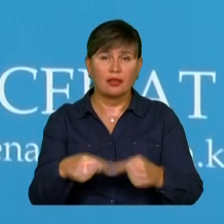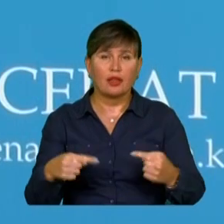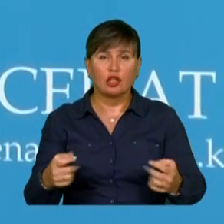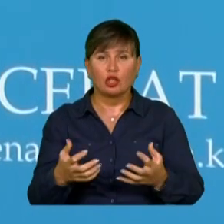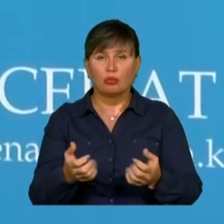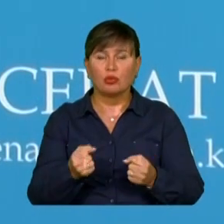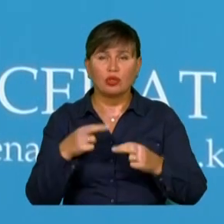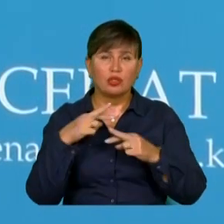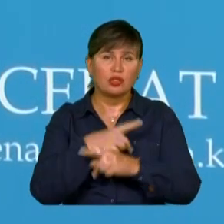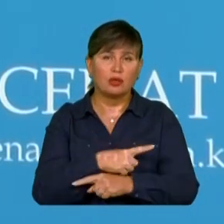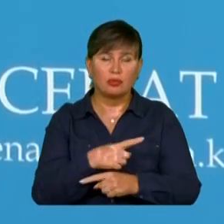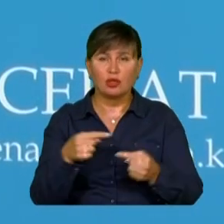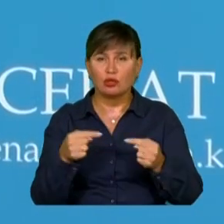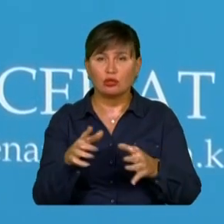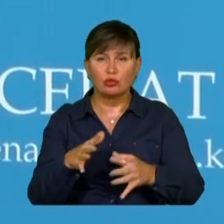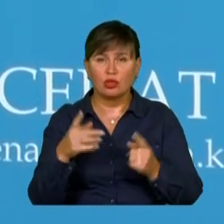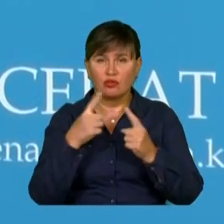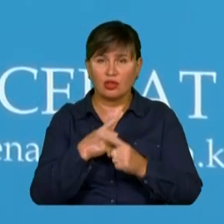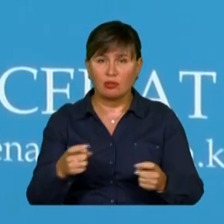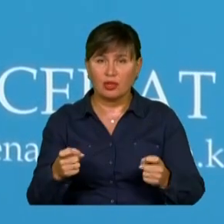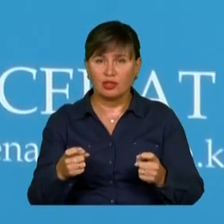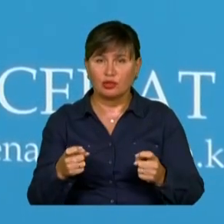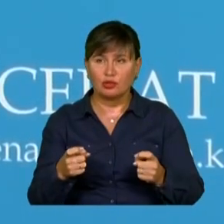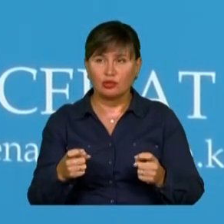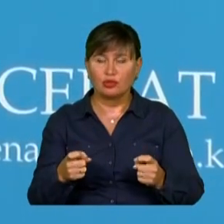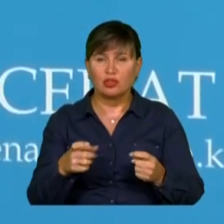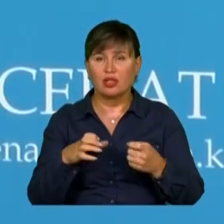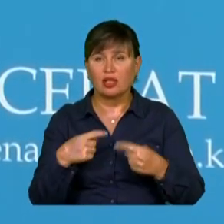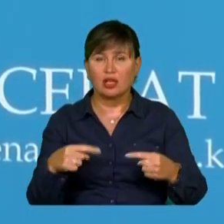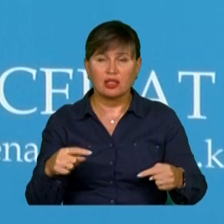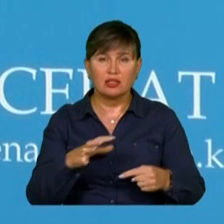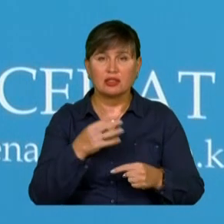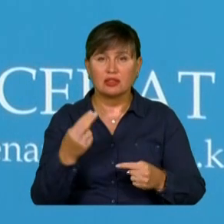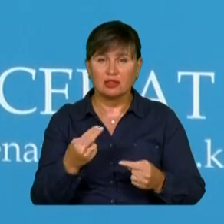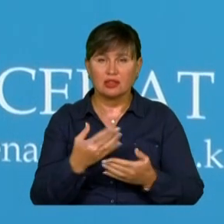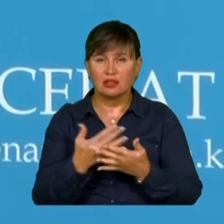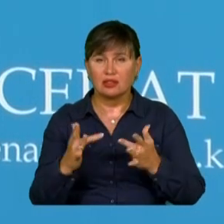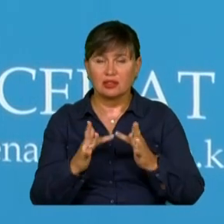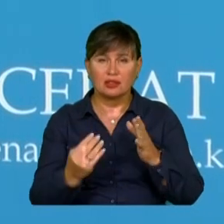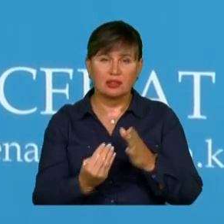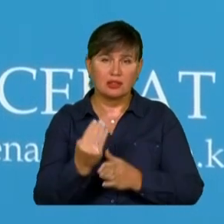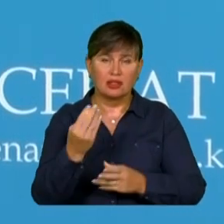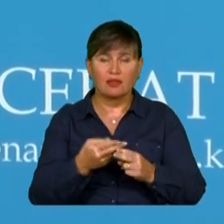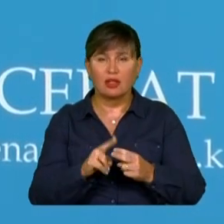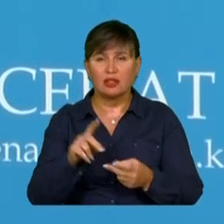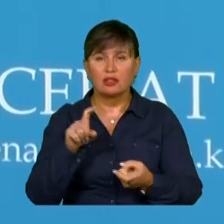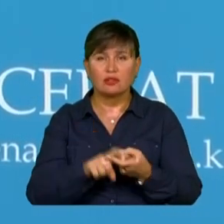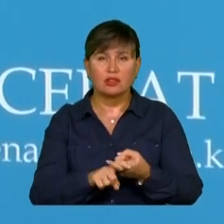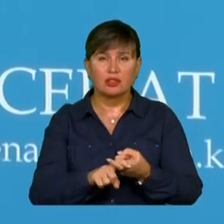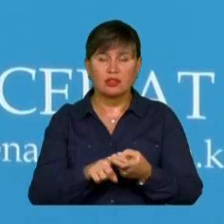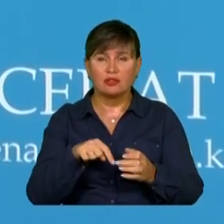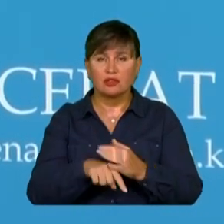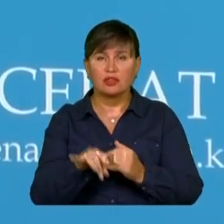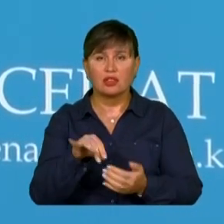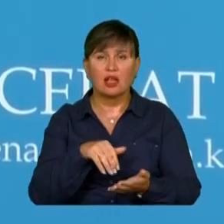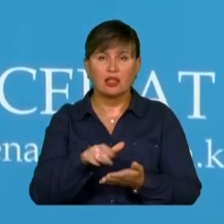получают неправильную, недостоверную информацию с разных социальных сетей и интернета. В этой связи имеет место быть и